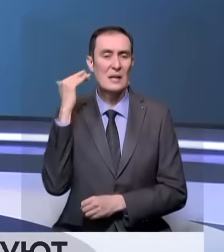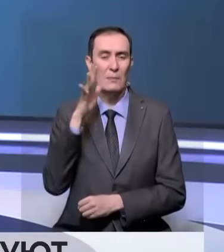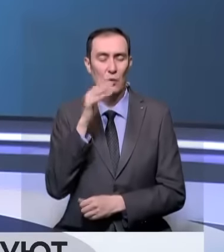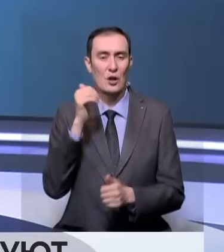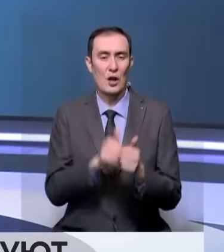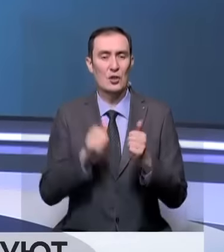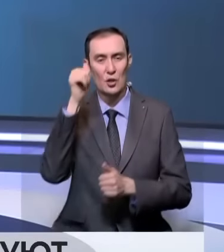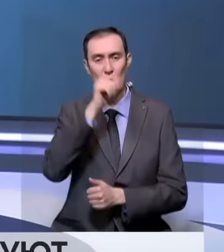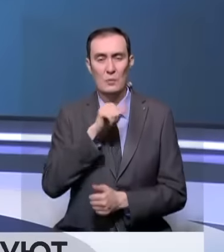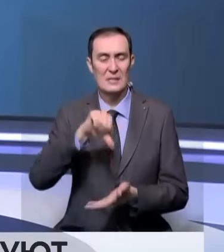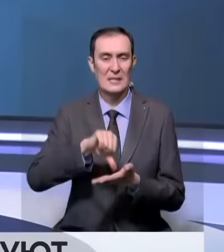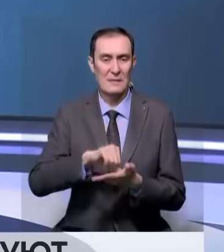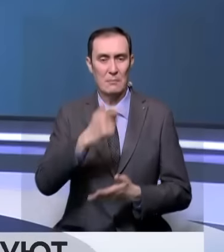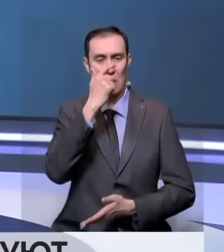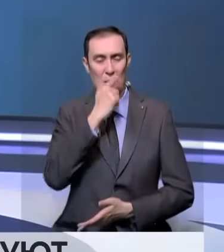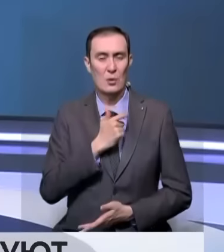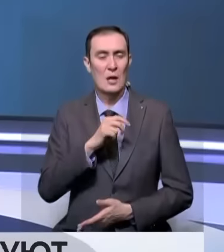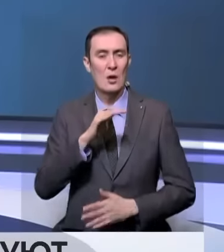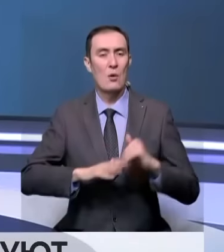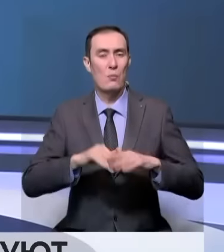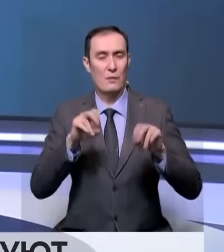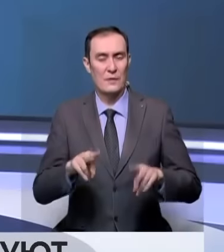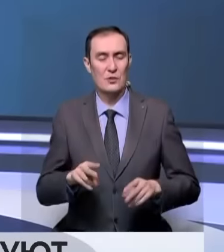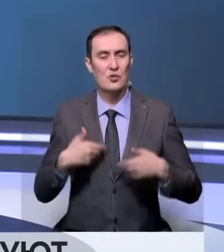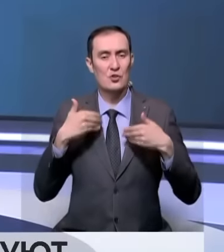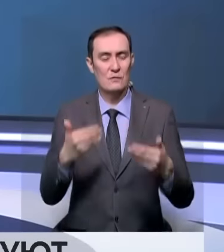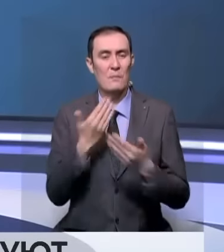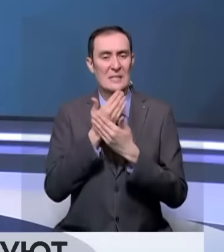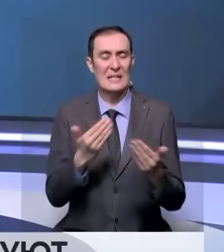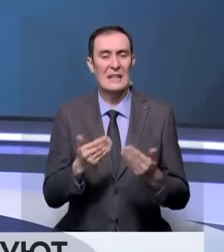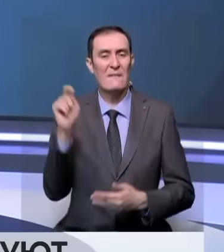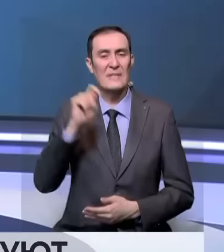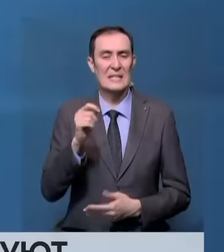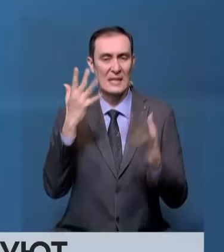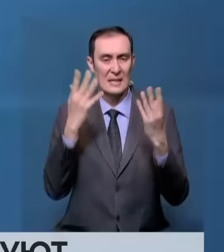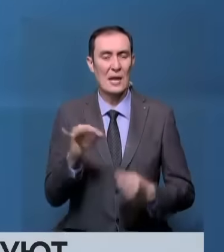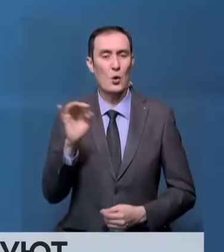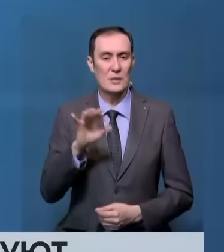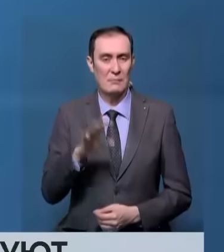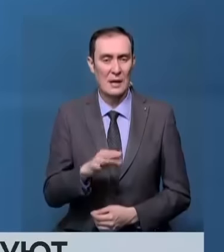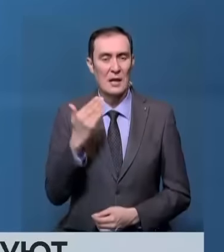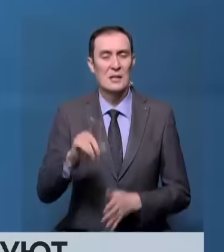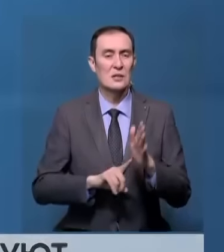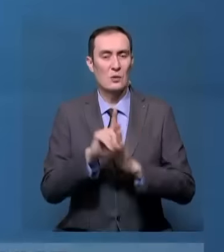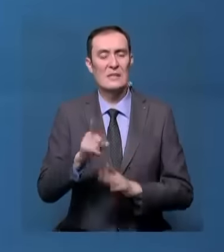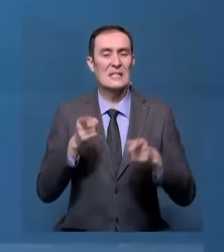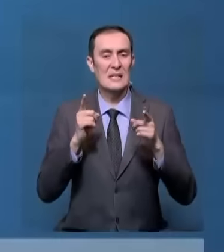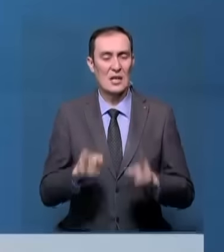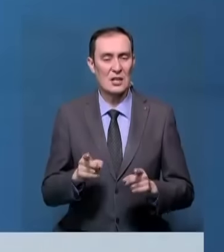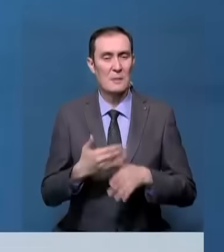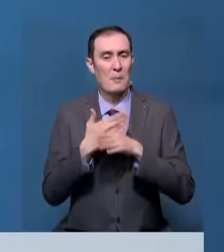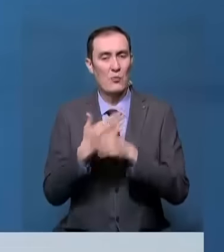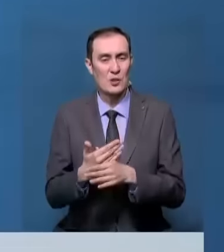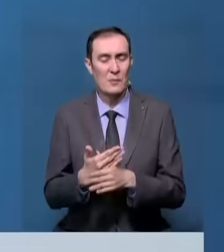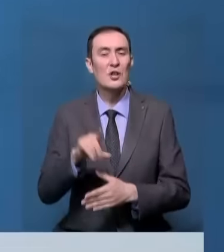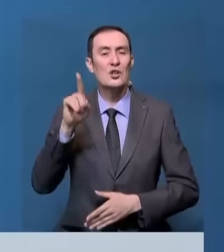пор ежегодно представители этой благородной профессии чествуют в последнее воскресенье октября. Они становятся настоящими